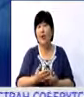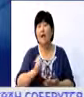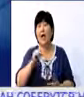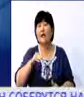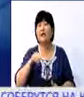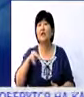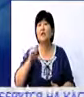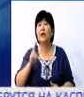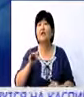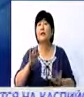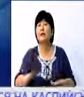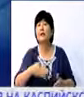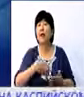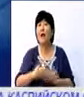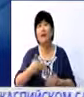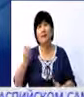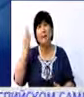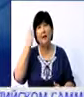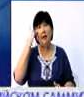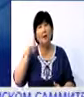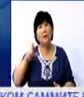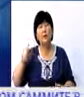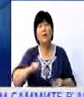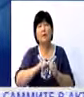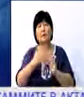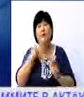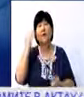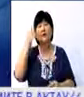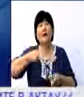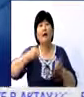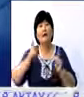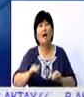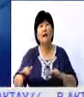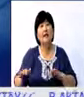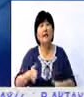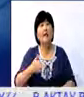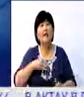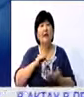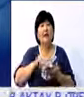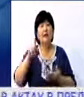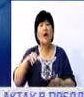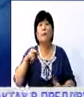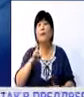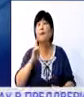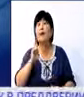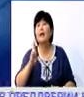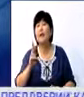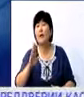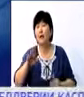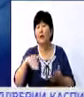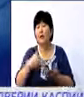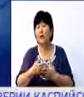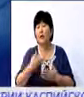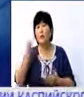IT-парк – это место, где активные и талантливые люди превращают свои идеи в реальные дела. Наш корреспондент Мейрам Колькинчебеков до сих пор